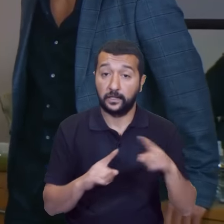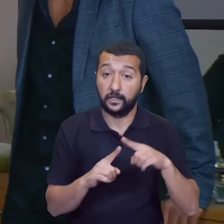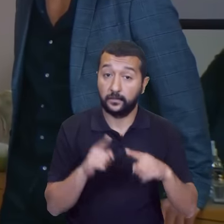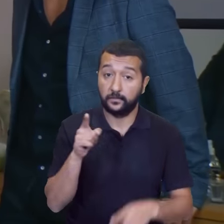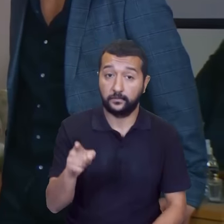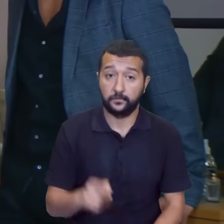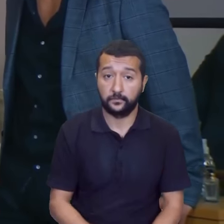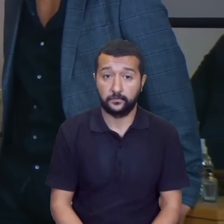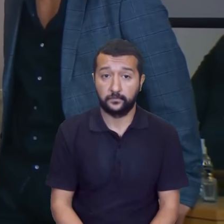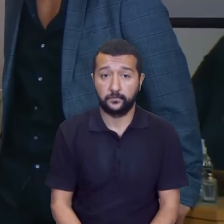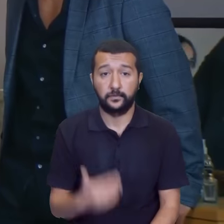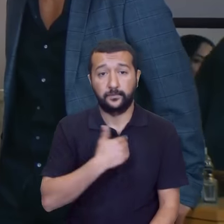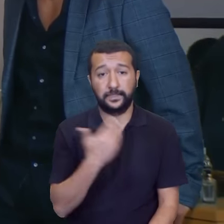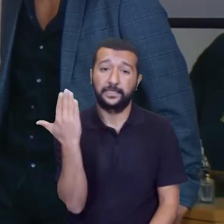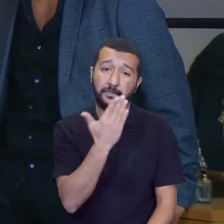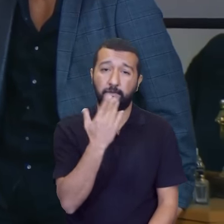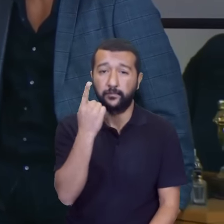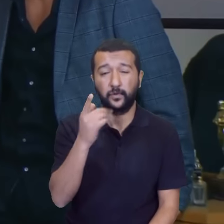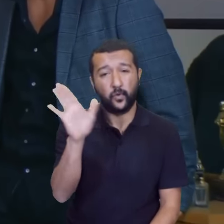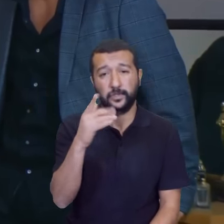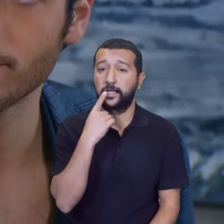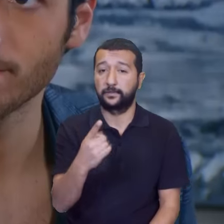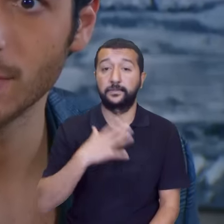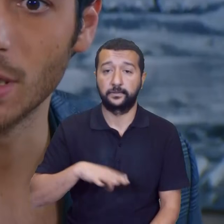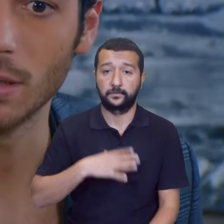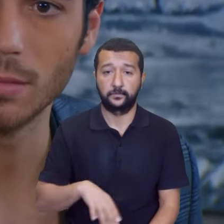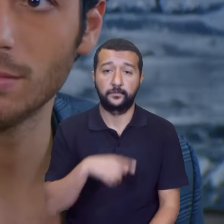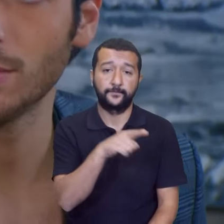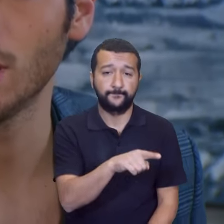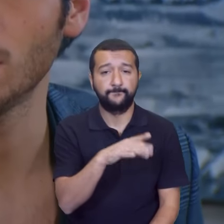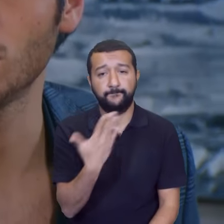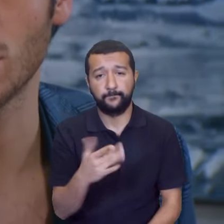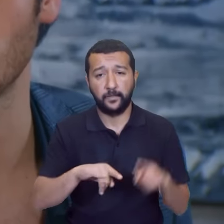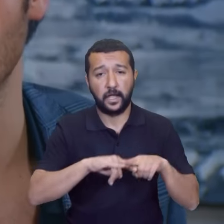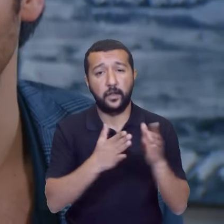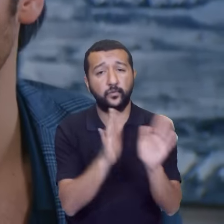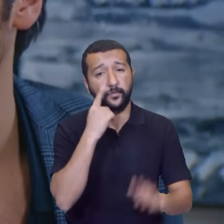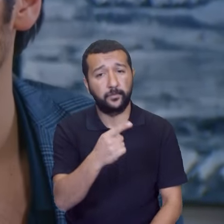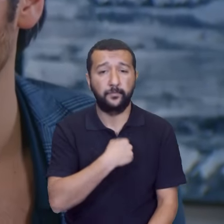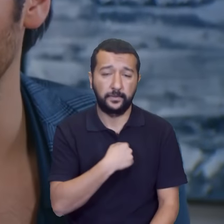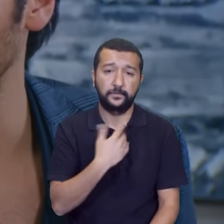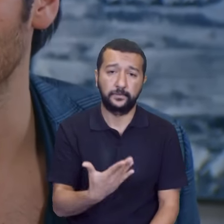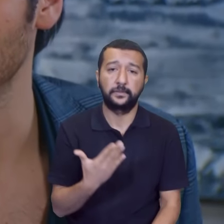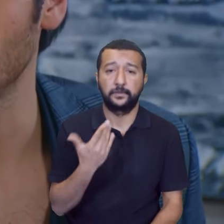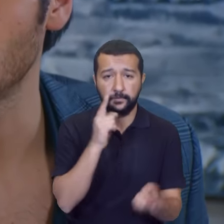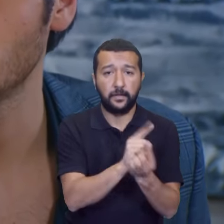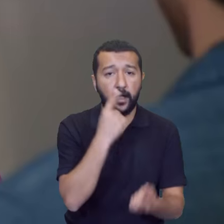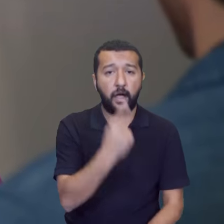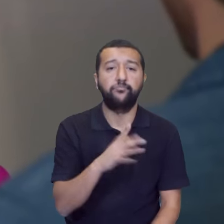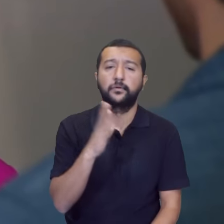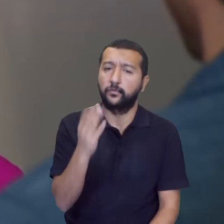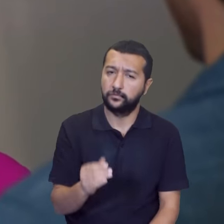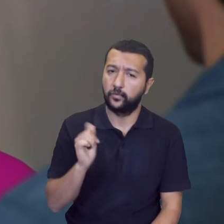Tarık, ben çıkıyorum da bir hoşça kal diyeyim dedim. Ya Hale, kusura bakma, ben ilgilenemedim